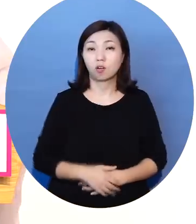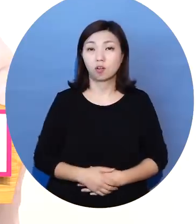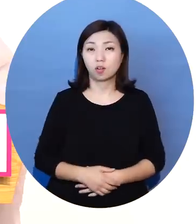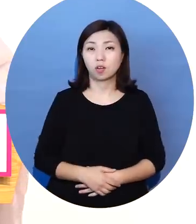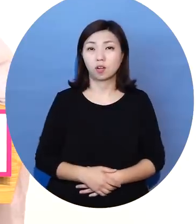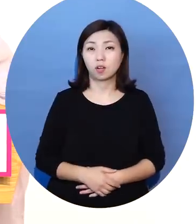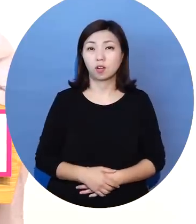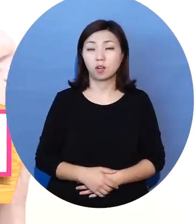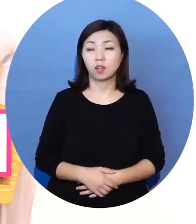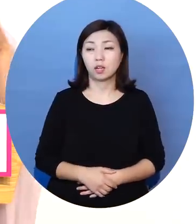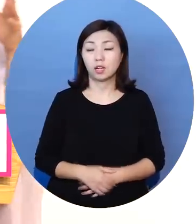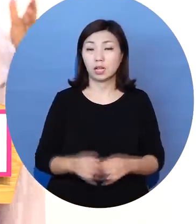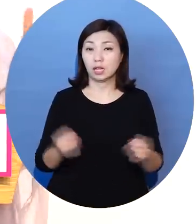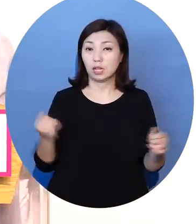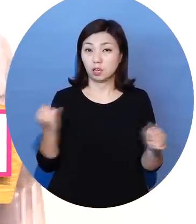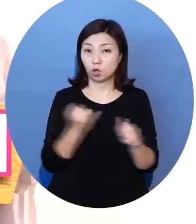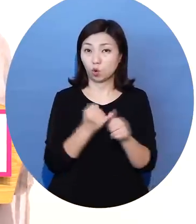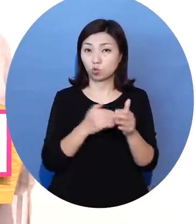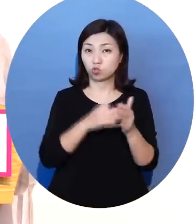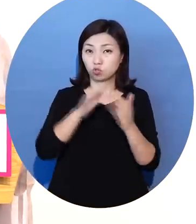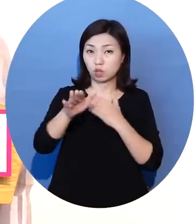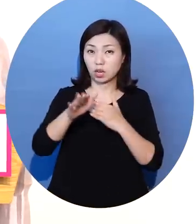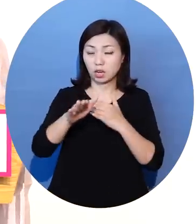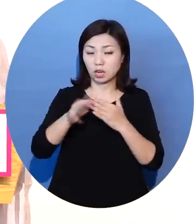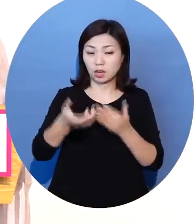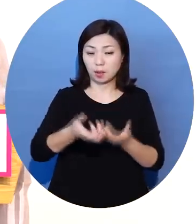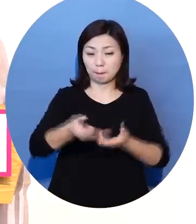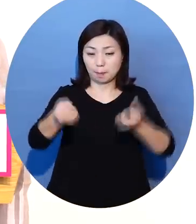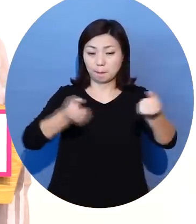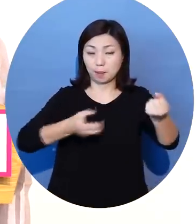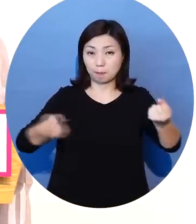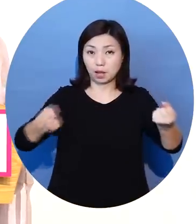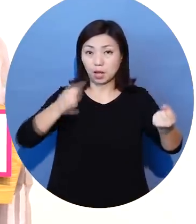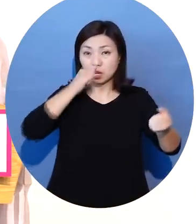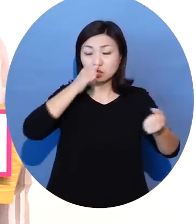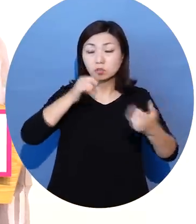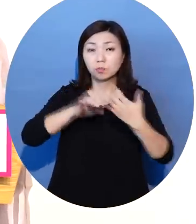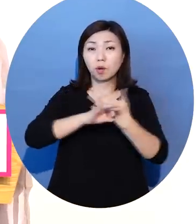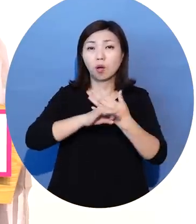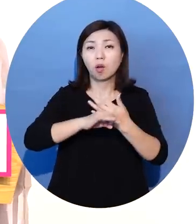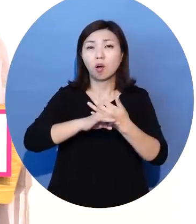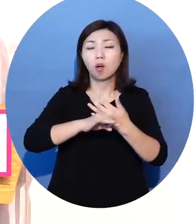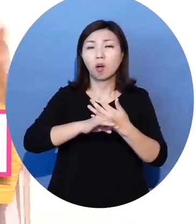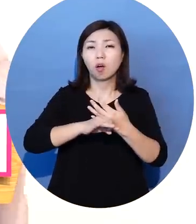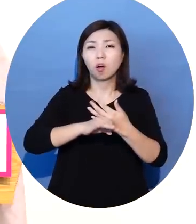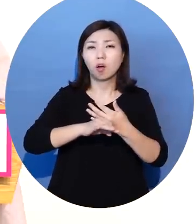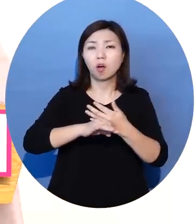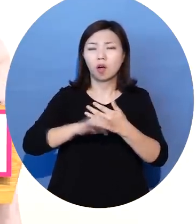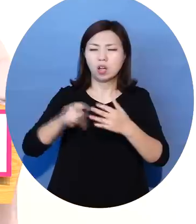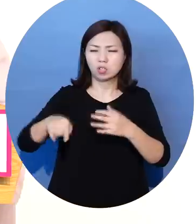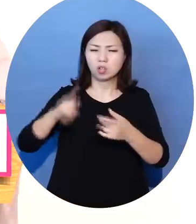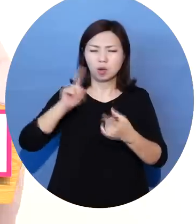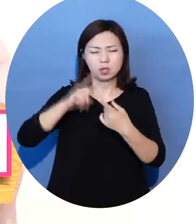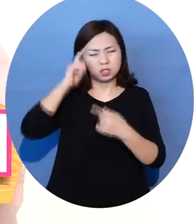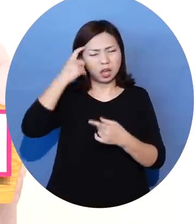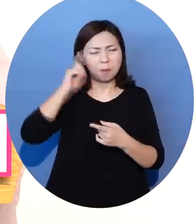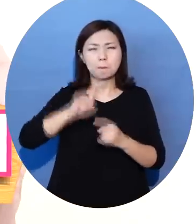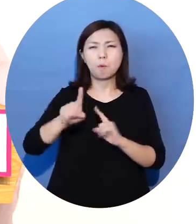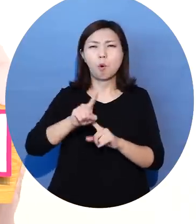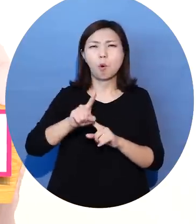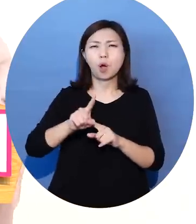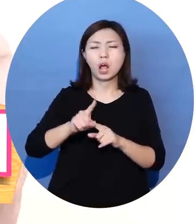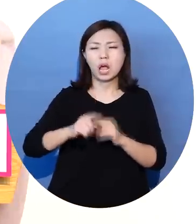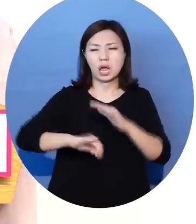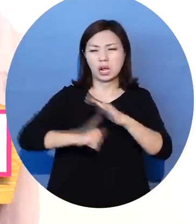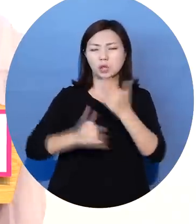생각하죠. 그럼 결혼을 해가 이제 다 분가를 하게 되면 이게 이웃인데 남자들은 한 집에서 자랐기 때문에